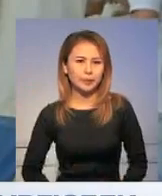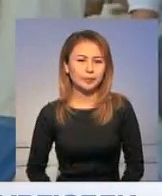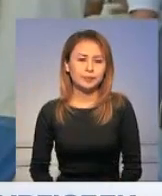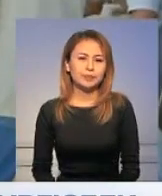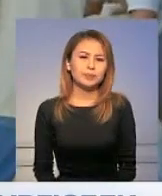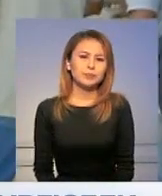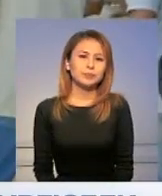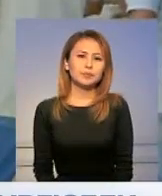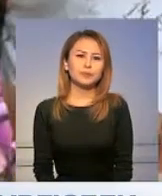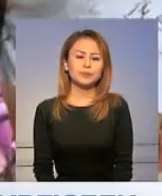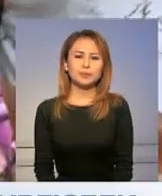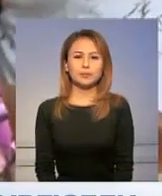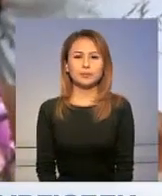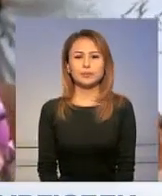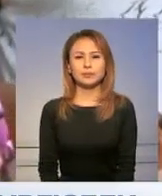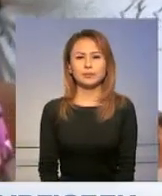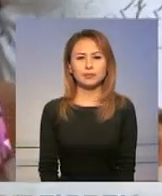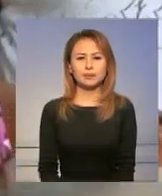еді.